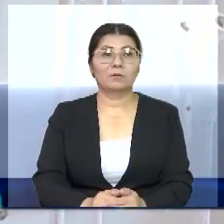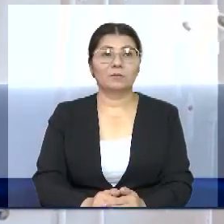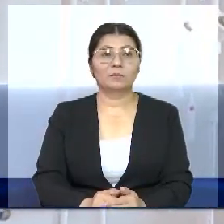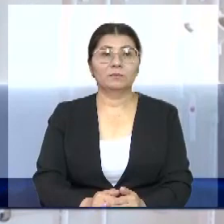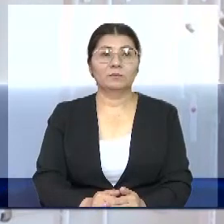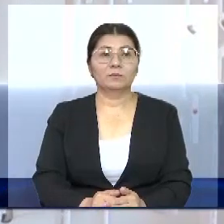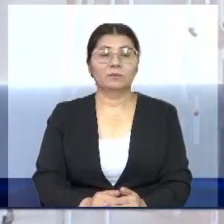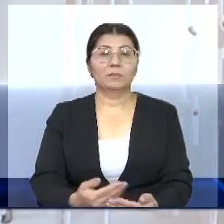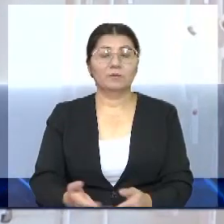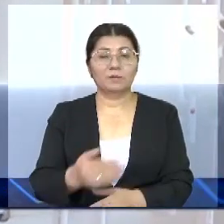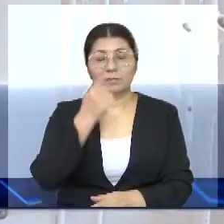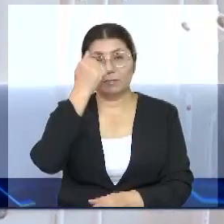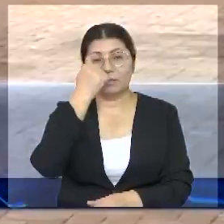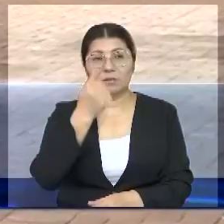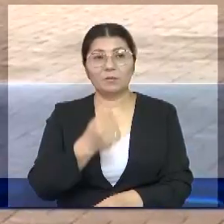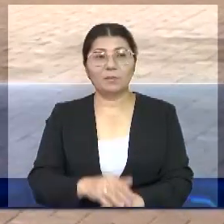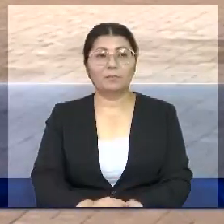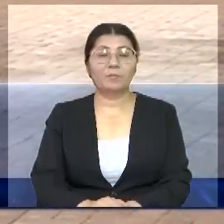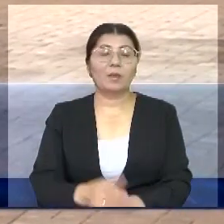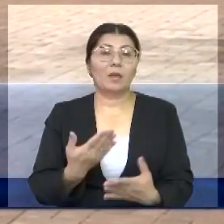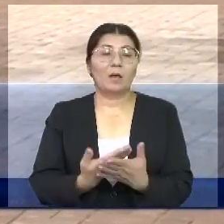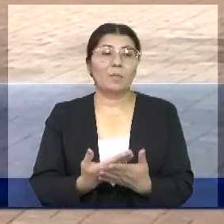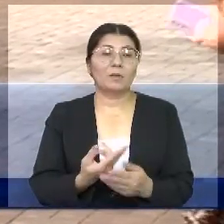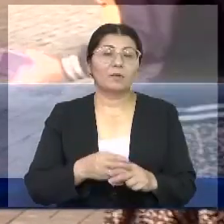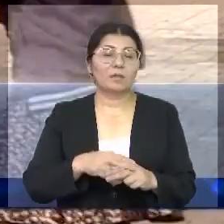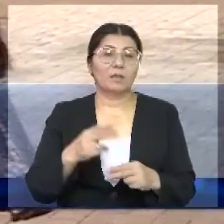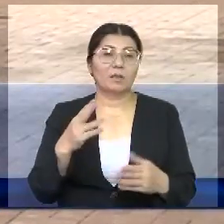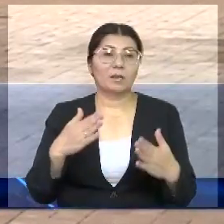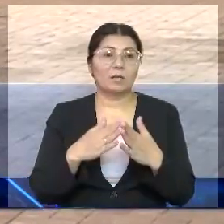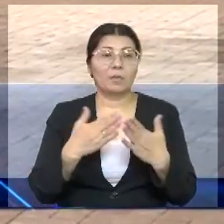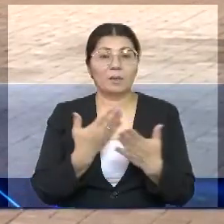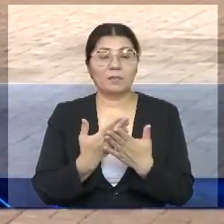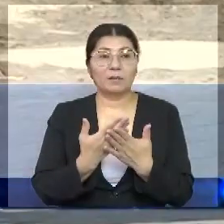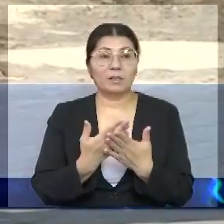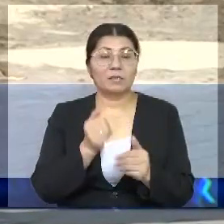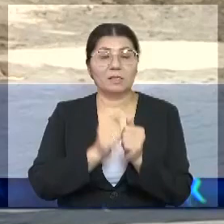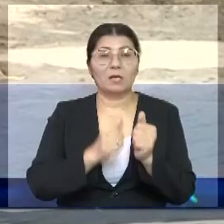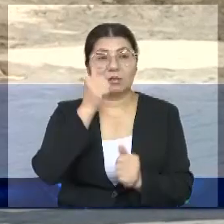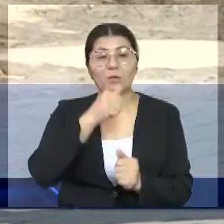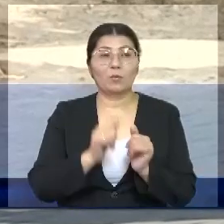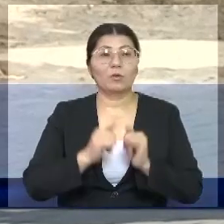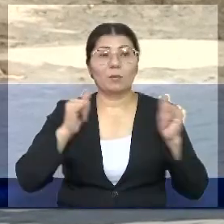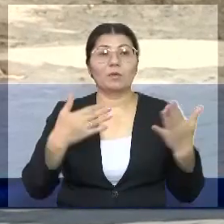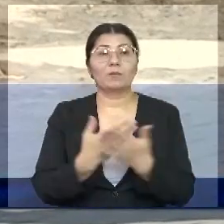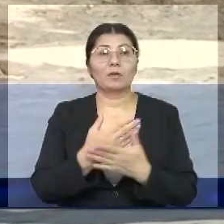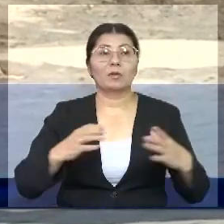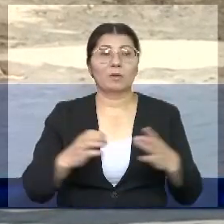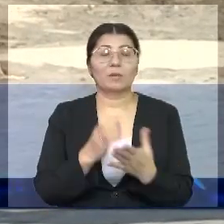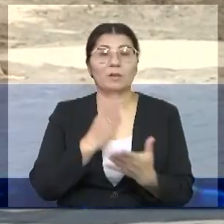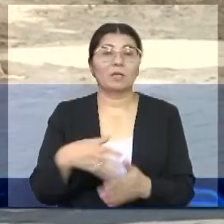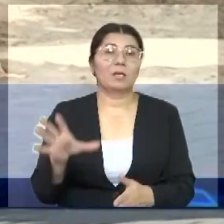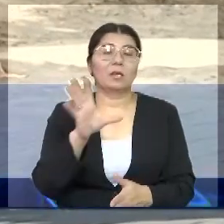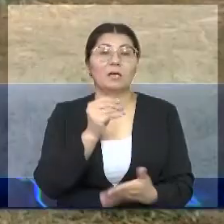сказали. Всем спасибо за этот дом. Слово дома возведены в новостройках на окраине райцентра. Здесь каждым годом разрастается новый микрорайон. Имеются все